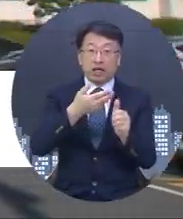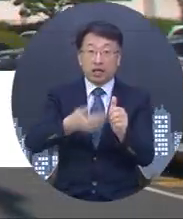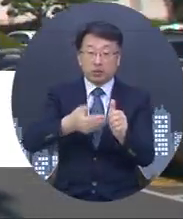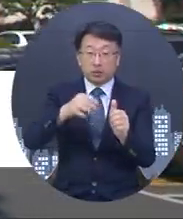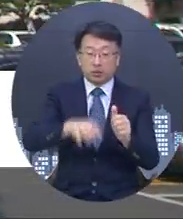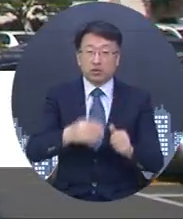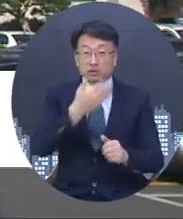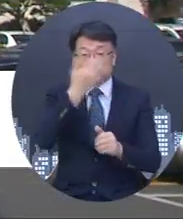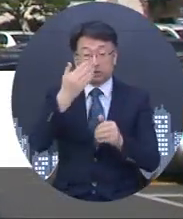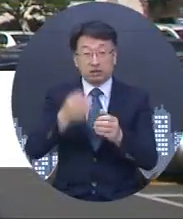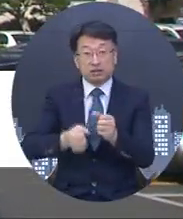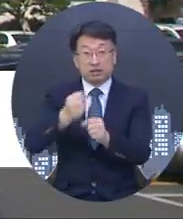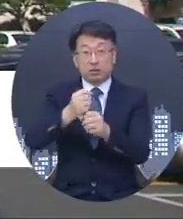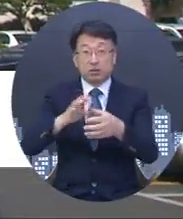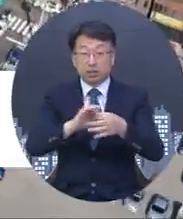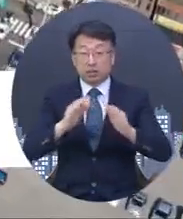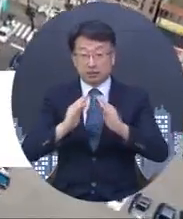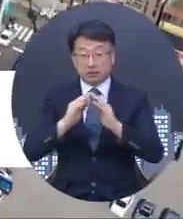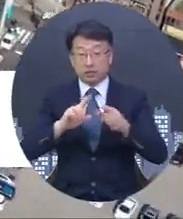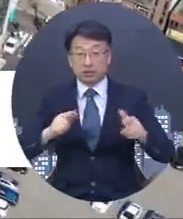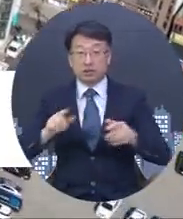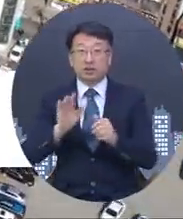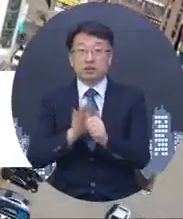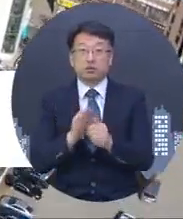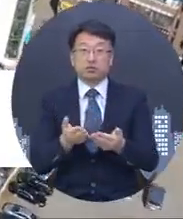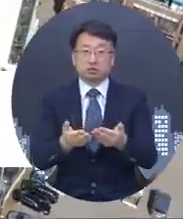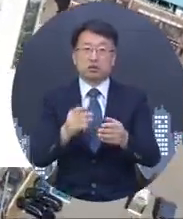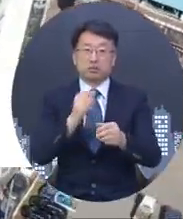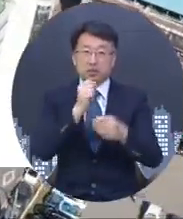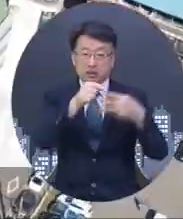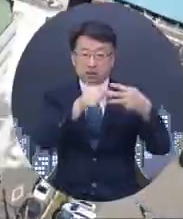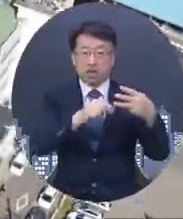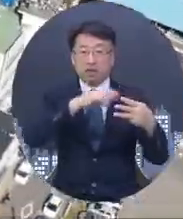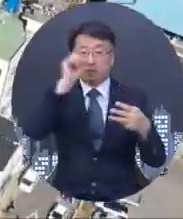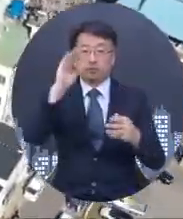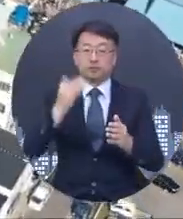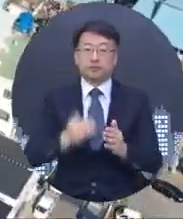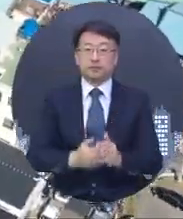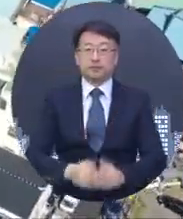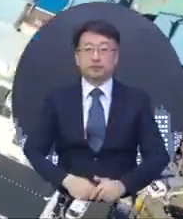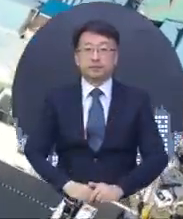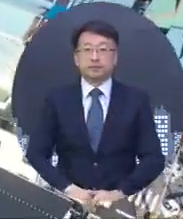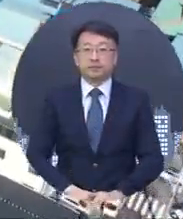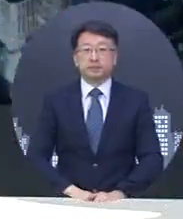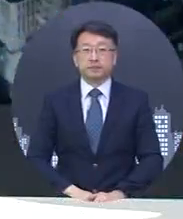청년 창업 지원과 연계한 주거 플랫폼 사업을 각각 추진합니다.